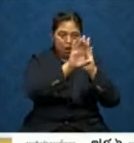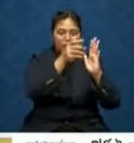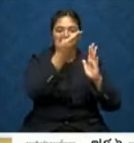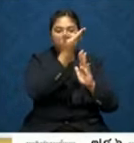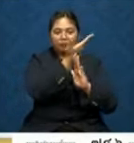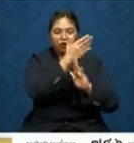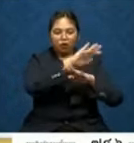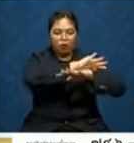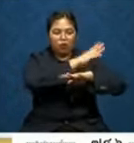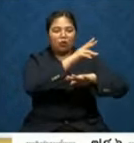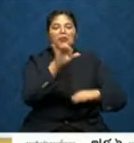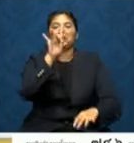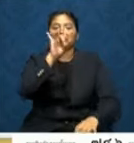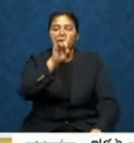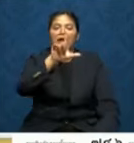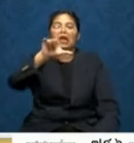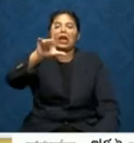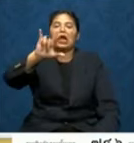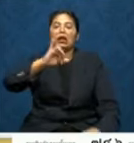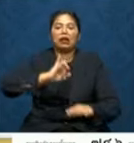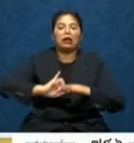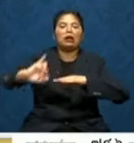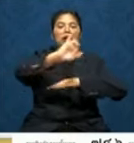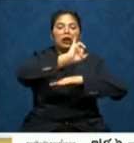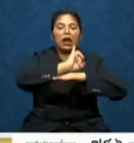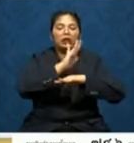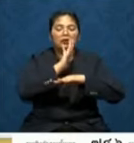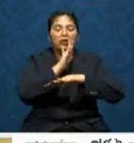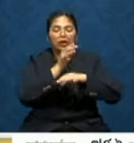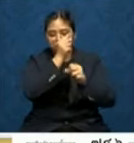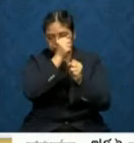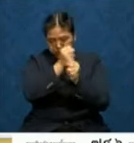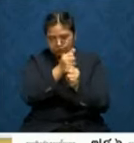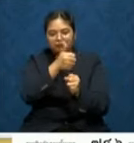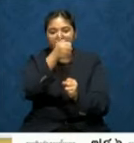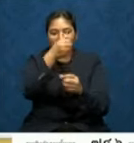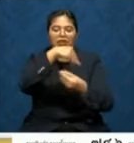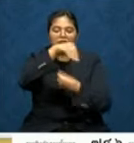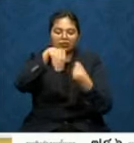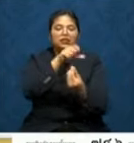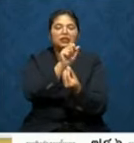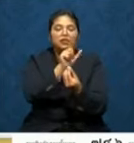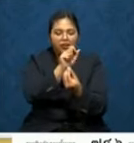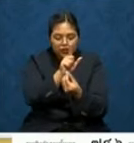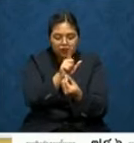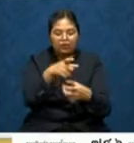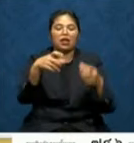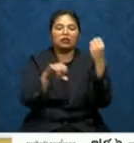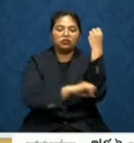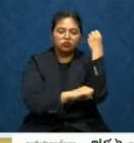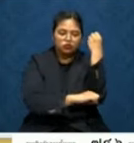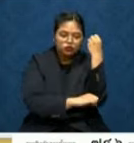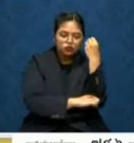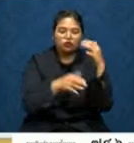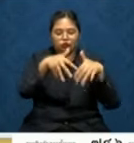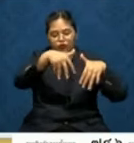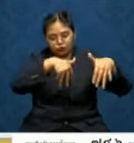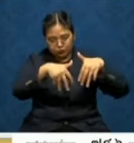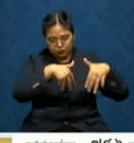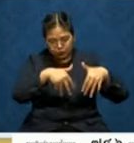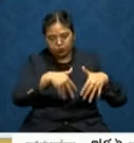8ล้านไร่ครับถ้าเราฟื้นฟูได้ผมเชื่อว่าเศรษฐกิจปัญหาความยากจนของพี่น้องประชาชน